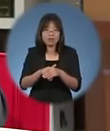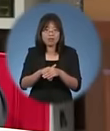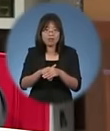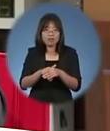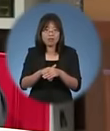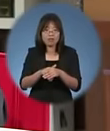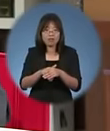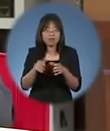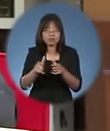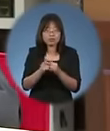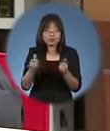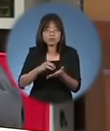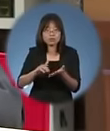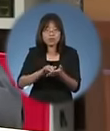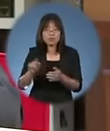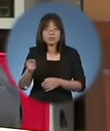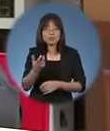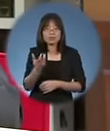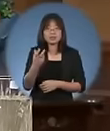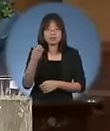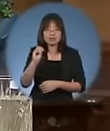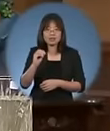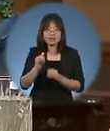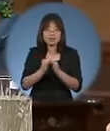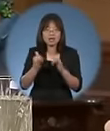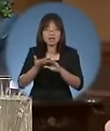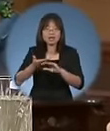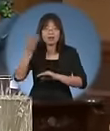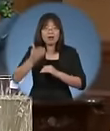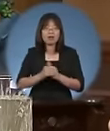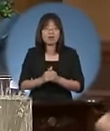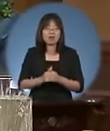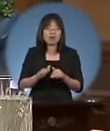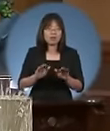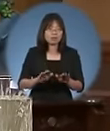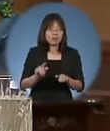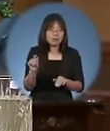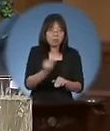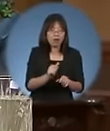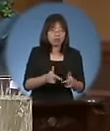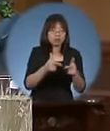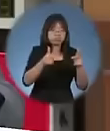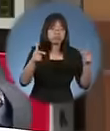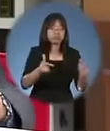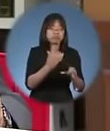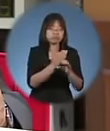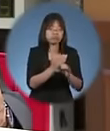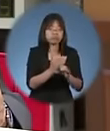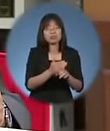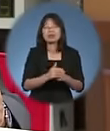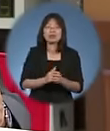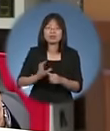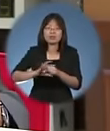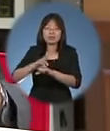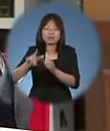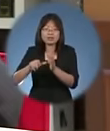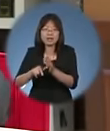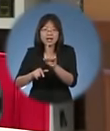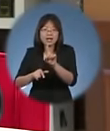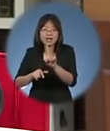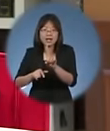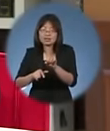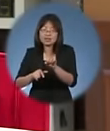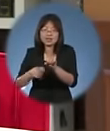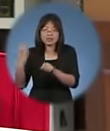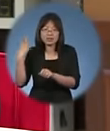다문화 주민이 170만 명이 넘어요. 급속도로 늘어나고 있죠. 그것은 글로벌화 시대의 하나의